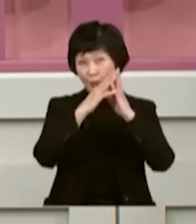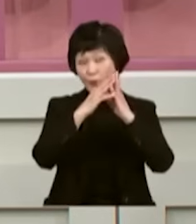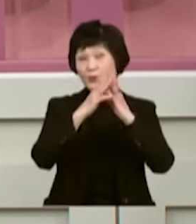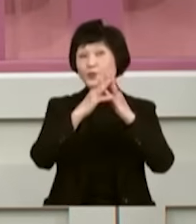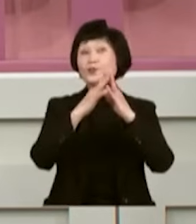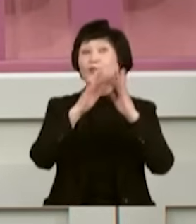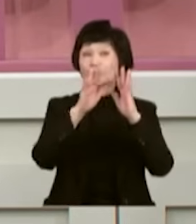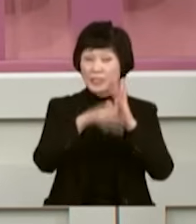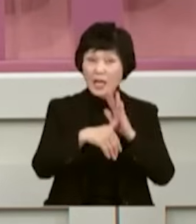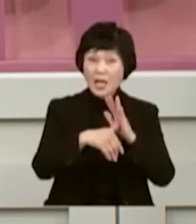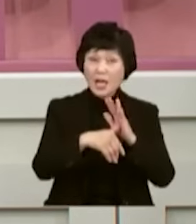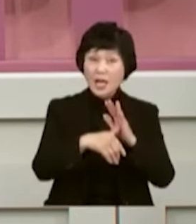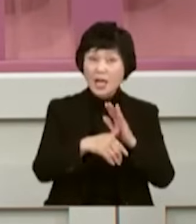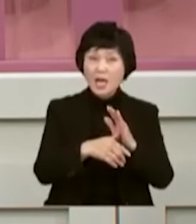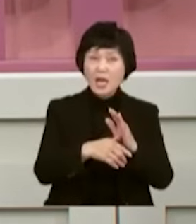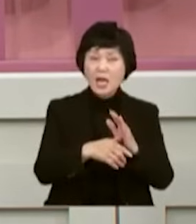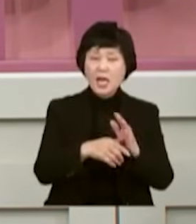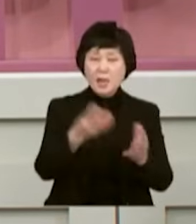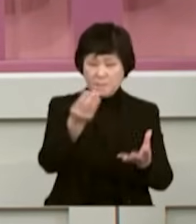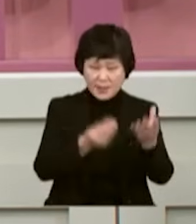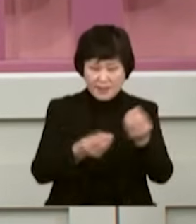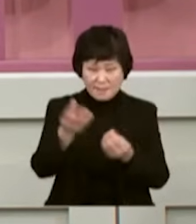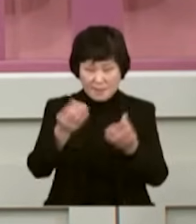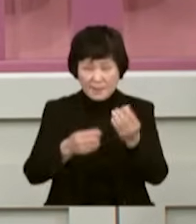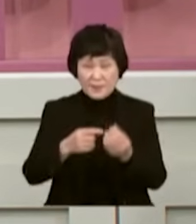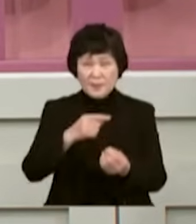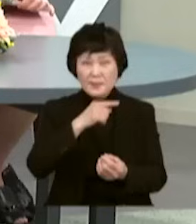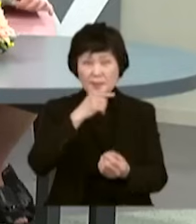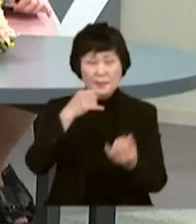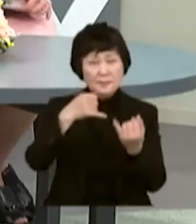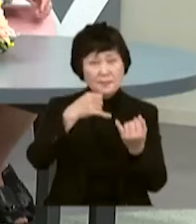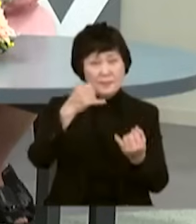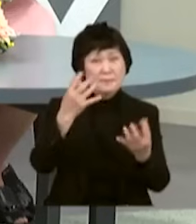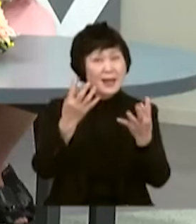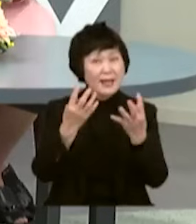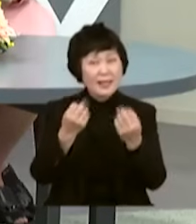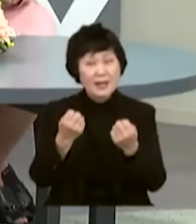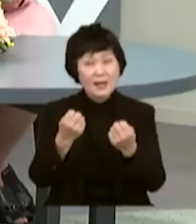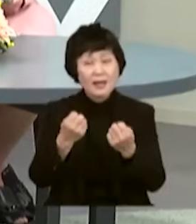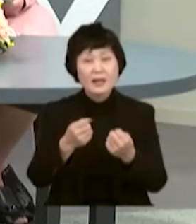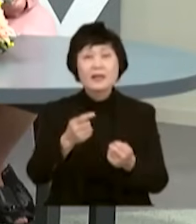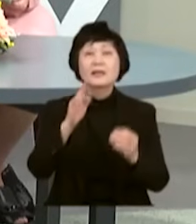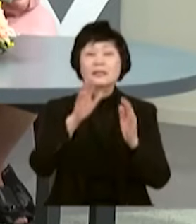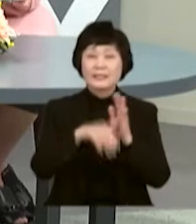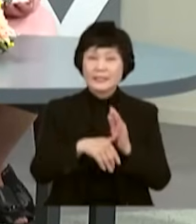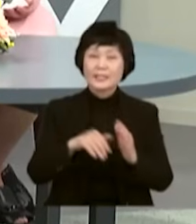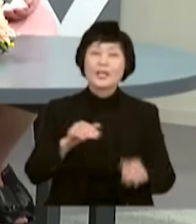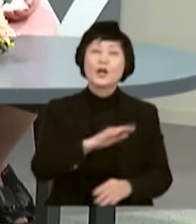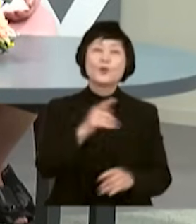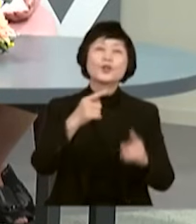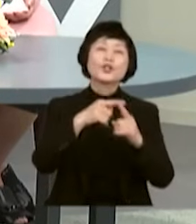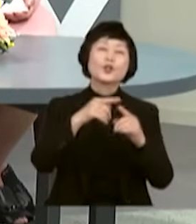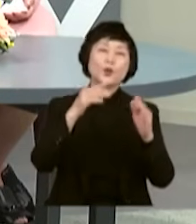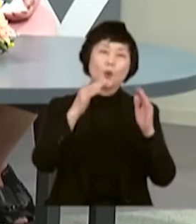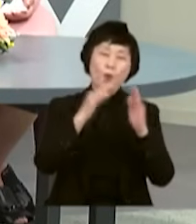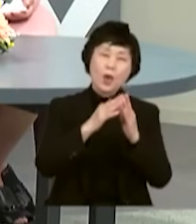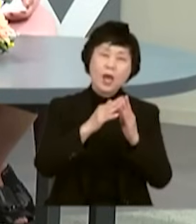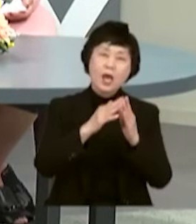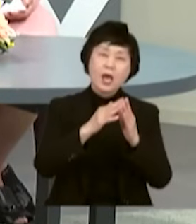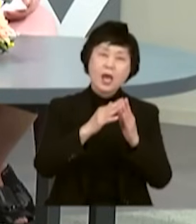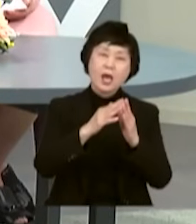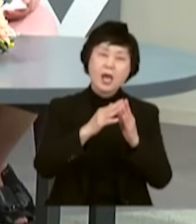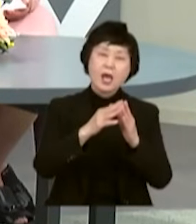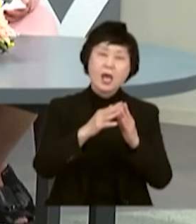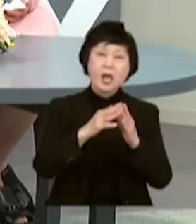교회가 정말 넘어갔어야 됩니다. 아. 근데 우리 교회를 살린 게 우리 교회 청년부